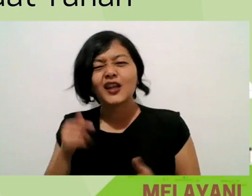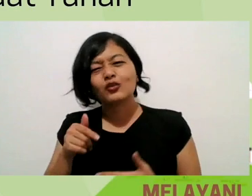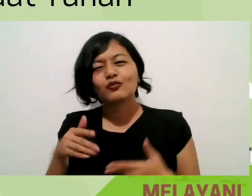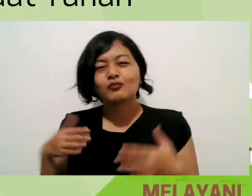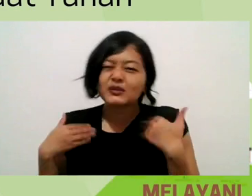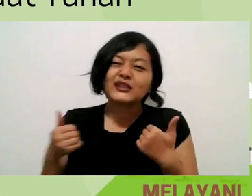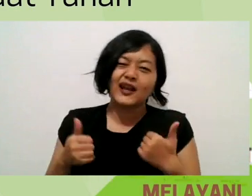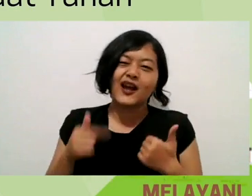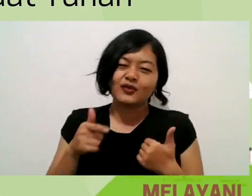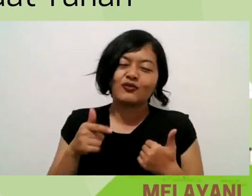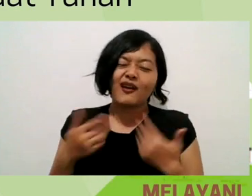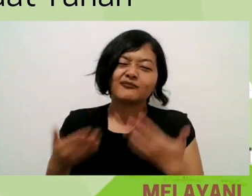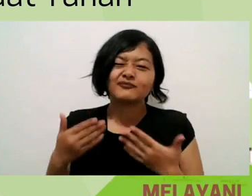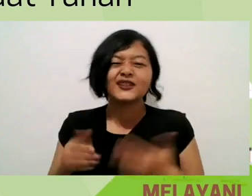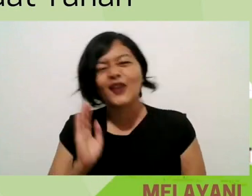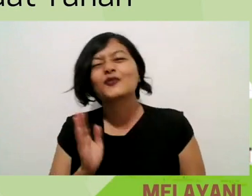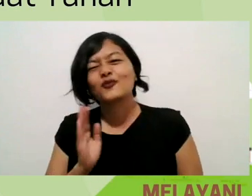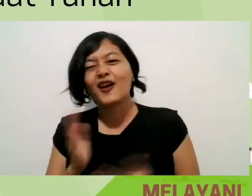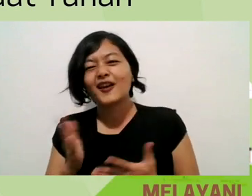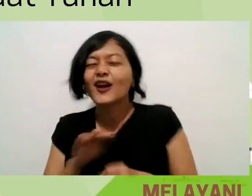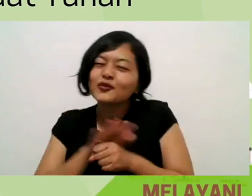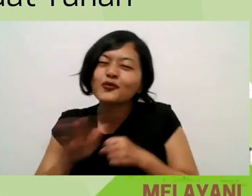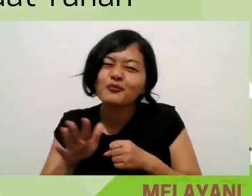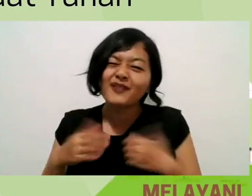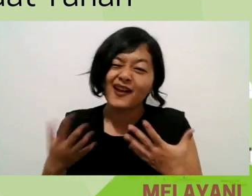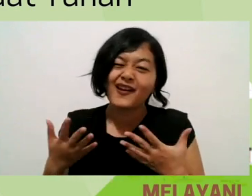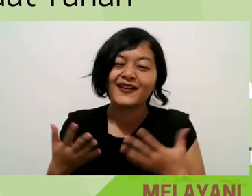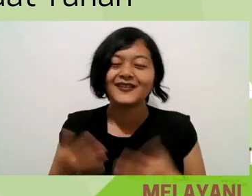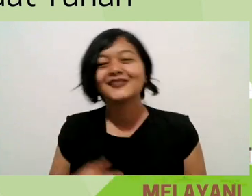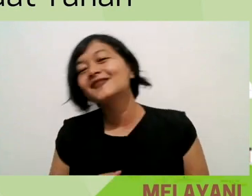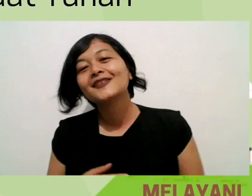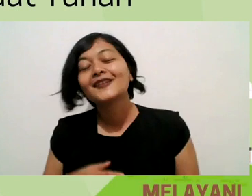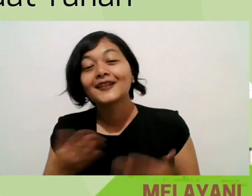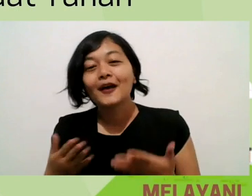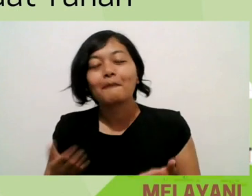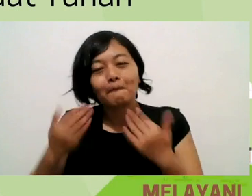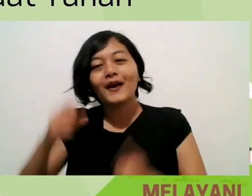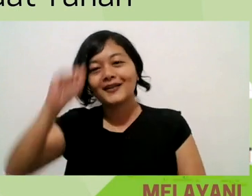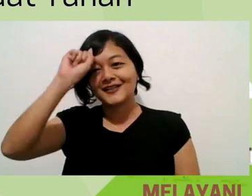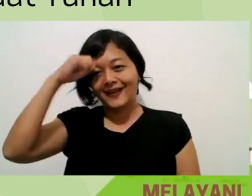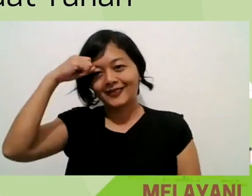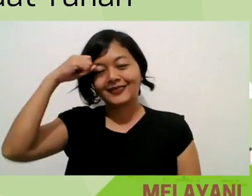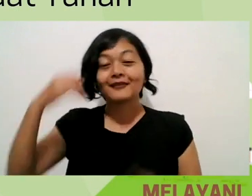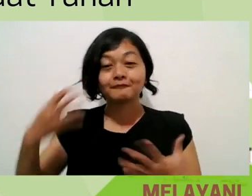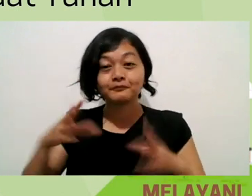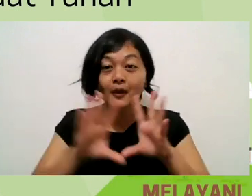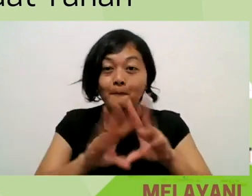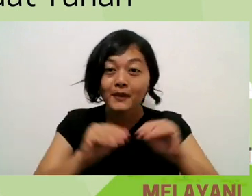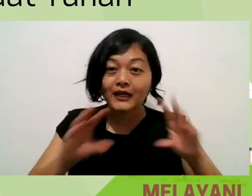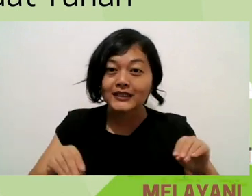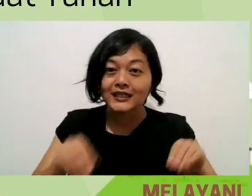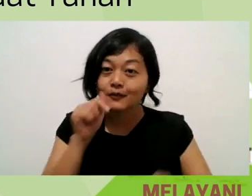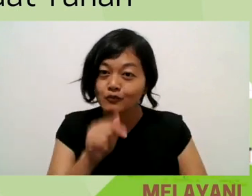Mungkin saja Tuhan memberikan kepada Anda sebuah ide untuk sebuah penemuan, atau sebuah